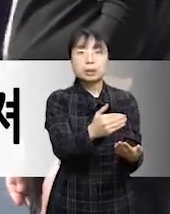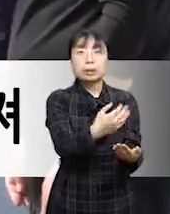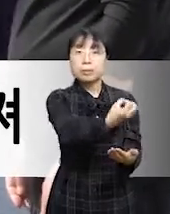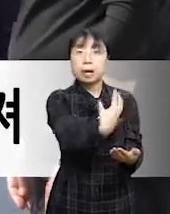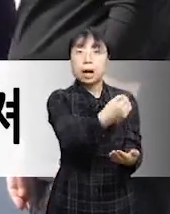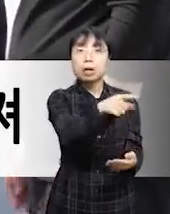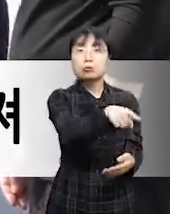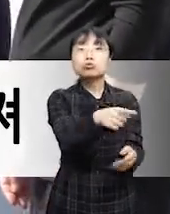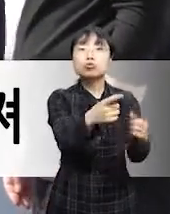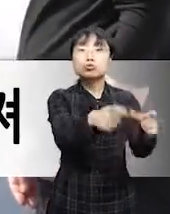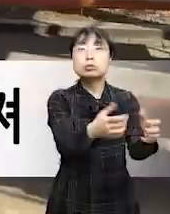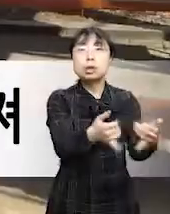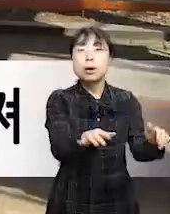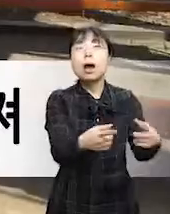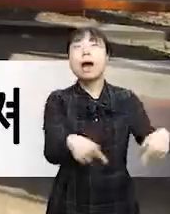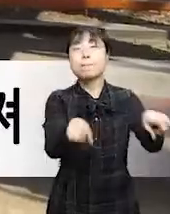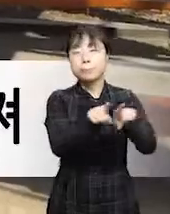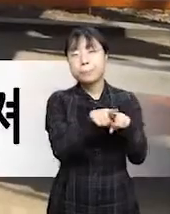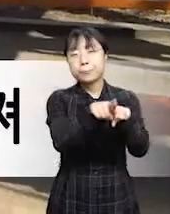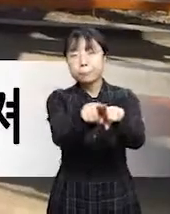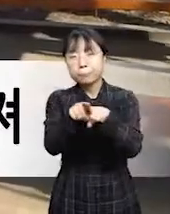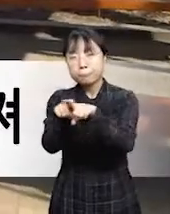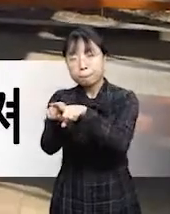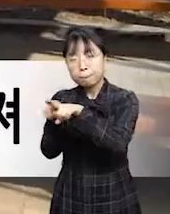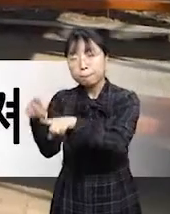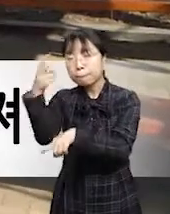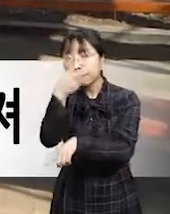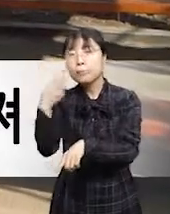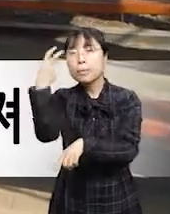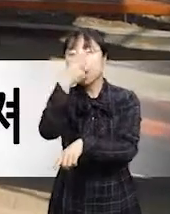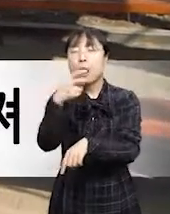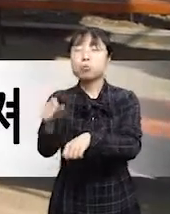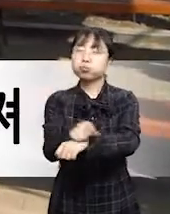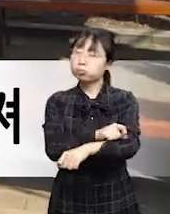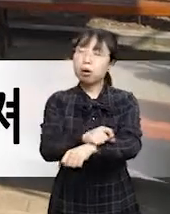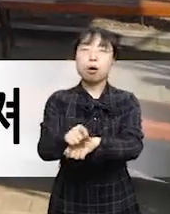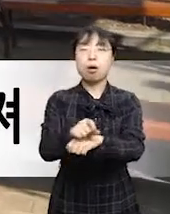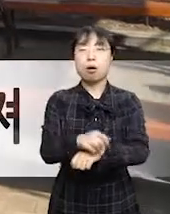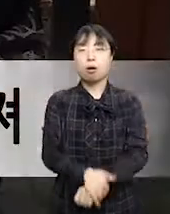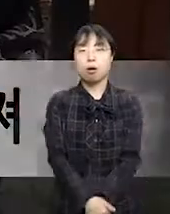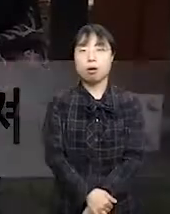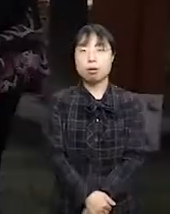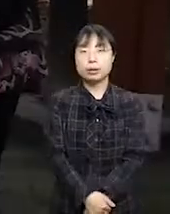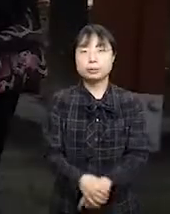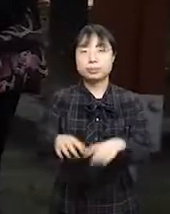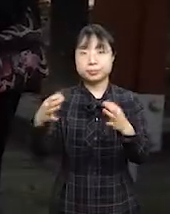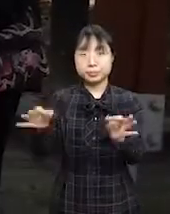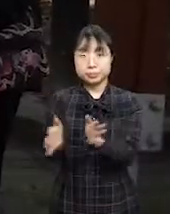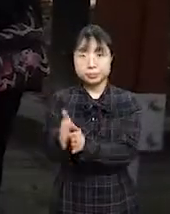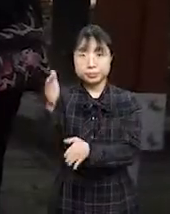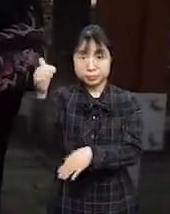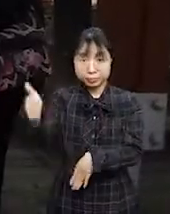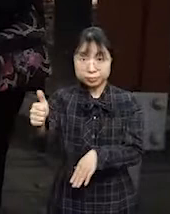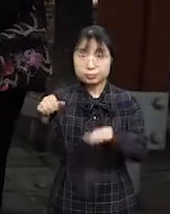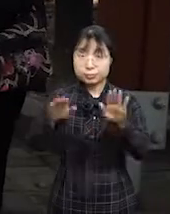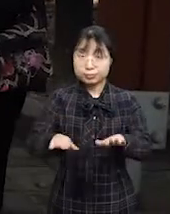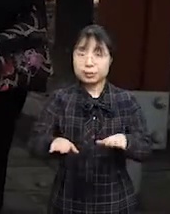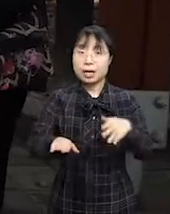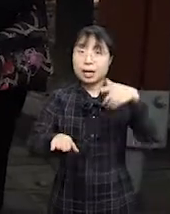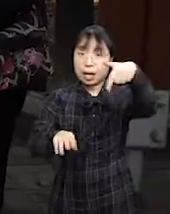현장을 둘러보며 해결 방안을 논의하는 특별한 시간을 가져 눈길을 끌었습니다. 김상돈 시장은 이날